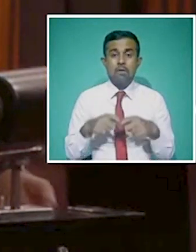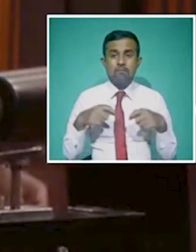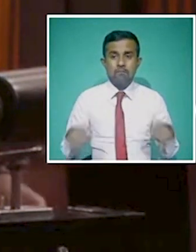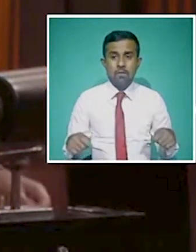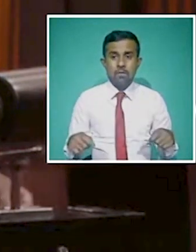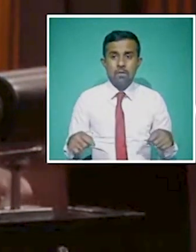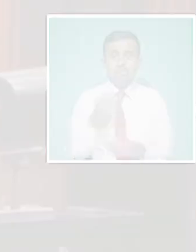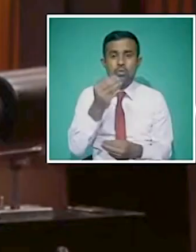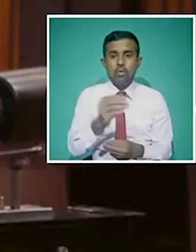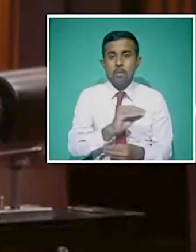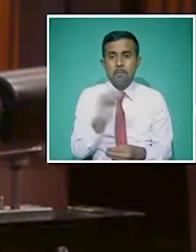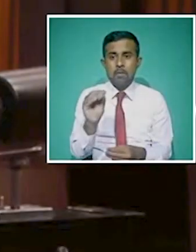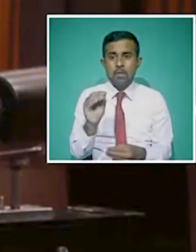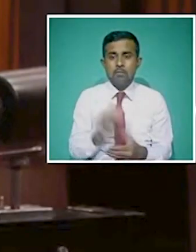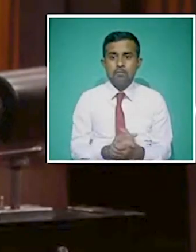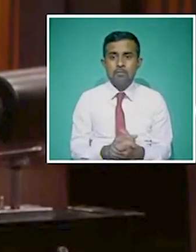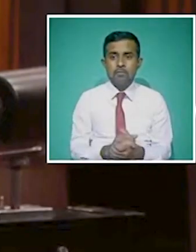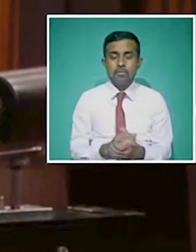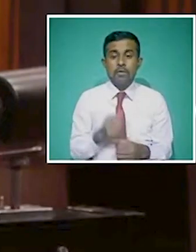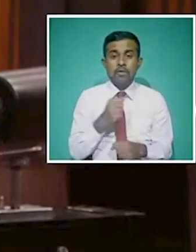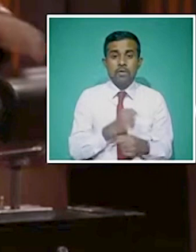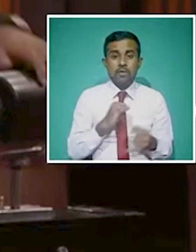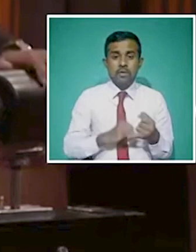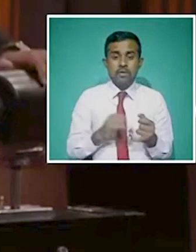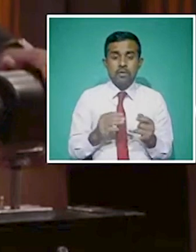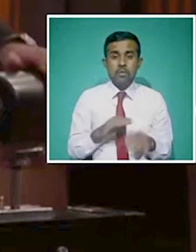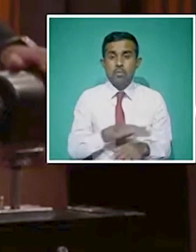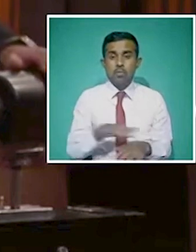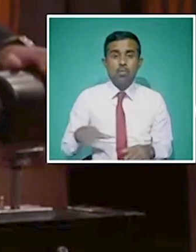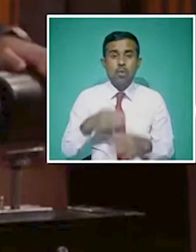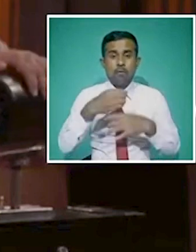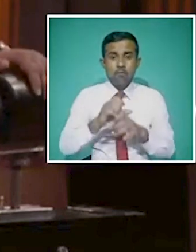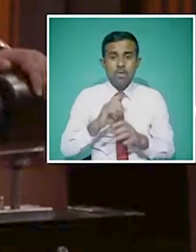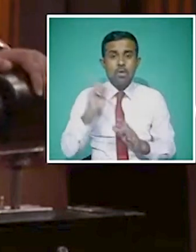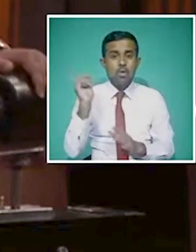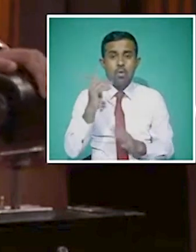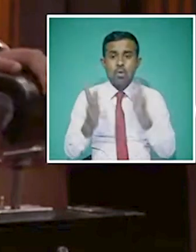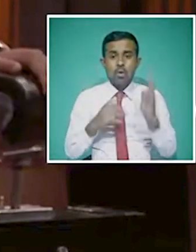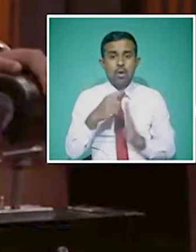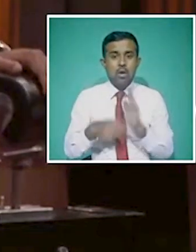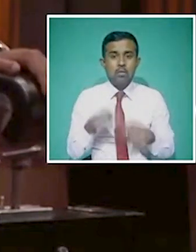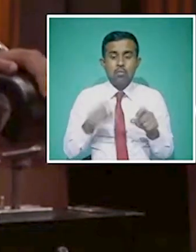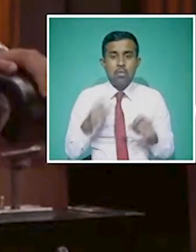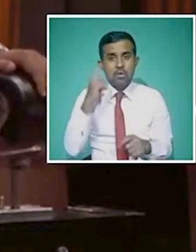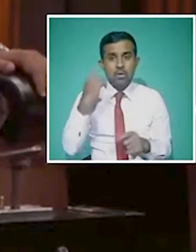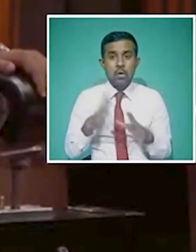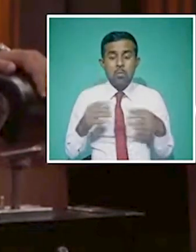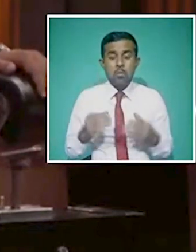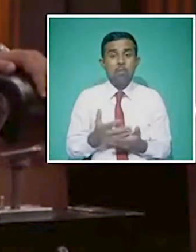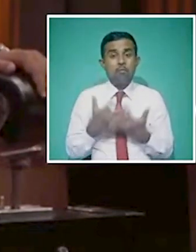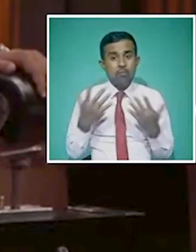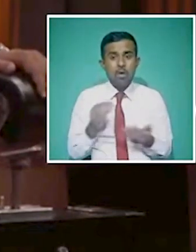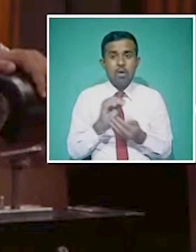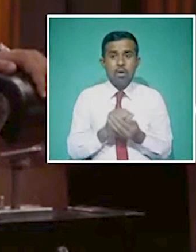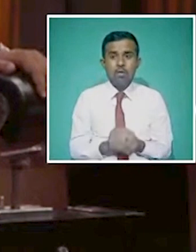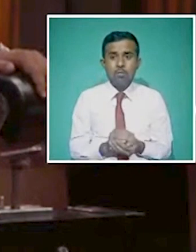අද එන්වයරන්මන්ට් මිනිස්ත්‍රී එක. දැන් GSMB ආයතනය කිව්වම භූවිද්‍යාව කිව්වම ගොඩක් රටේ ජනතාව දන්නේ නැහැ. මේකේ ගොඩක් සම්පත් තියෙන ආයතනයක්.